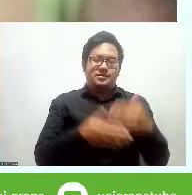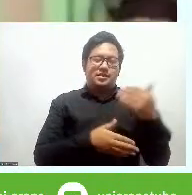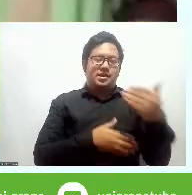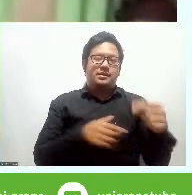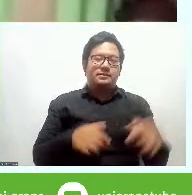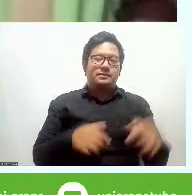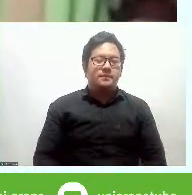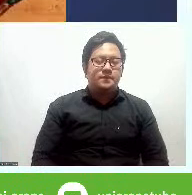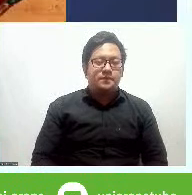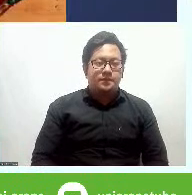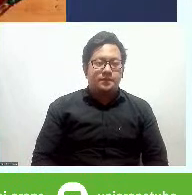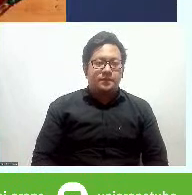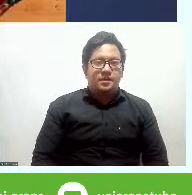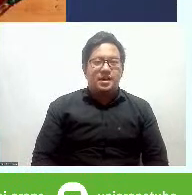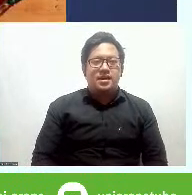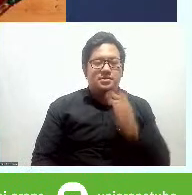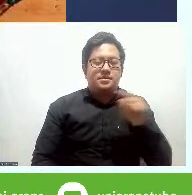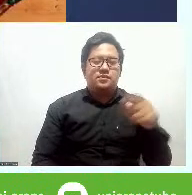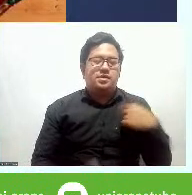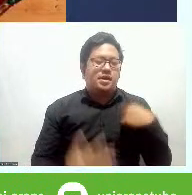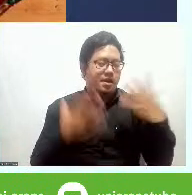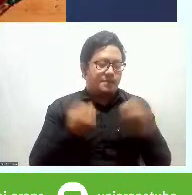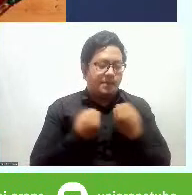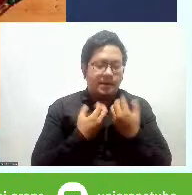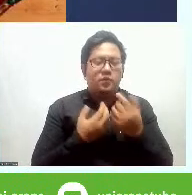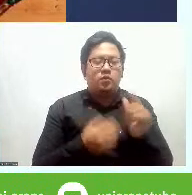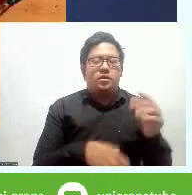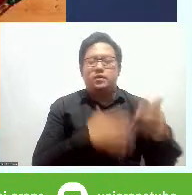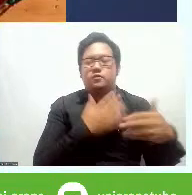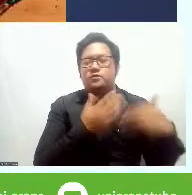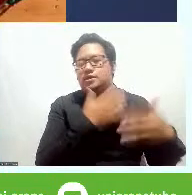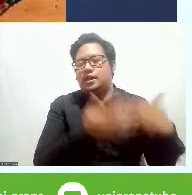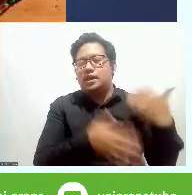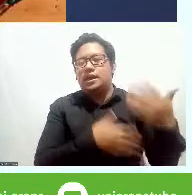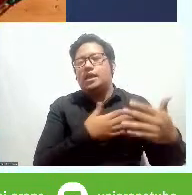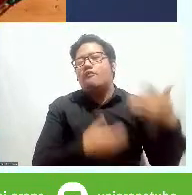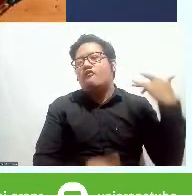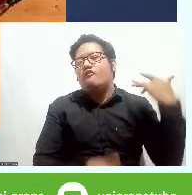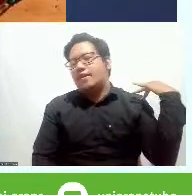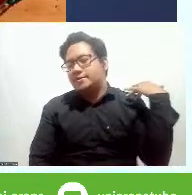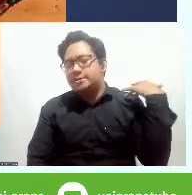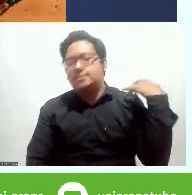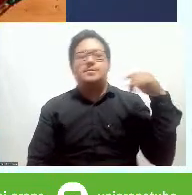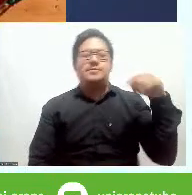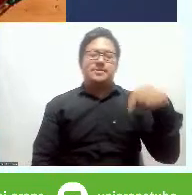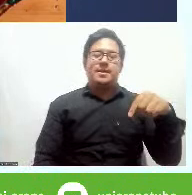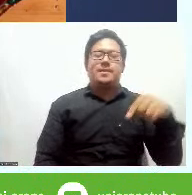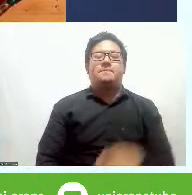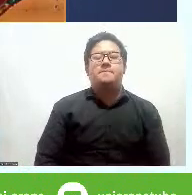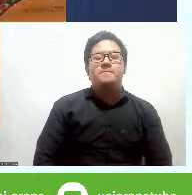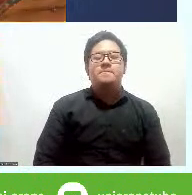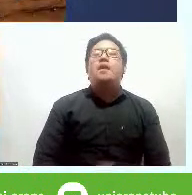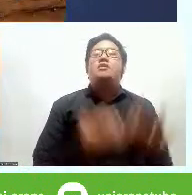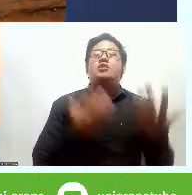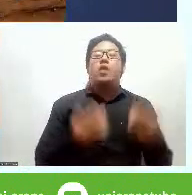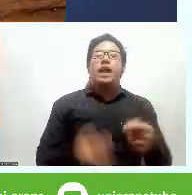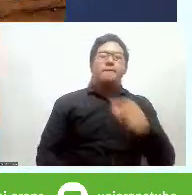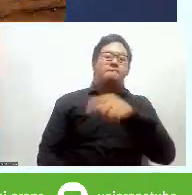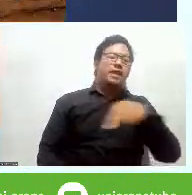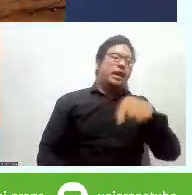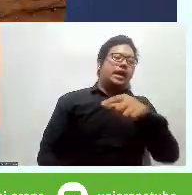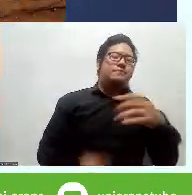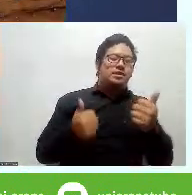seperti itu sini harapan saya terhadap industri-industri fashion saat ini semoga mereka bisa mengolah jugalah